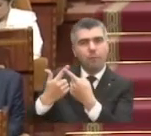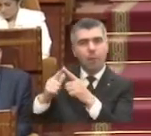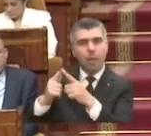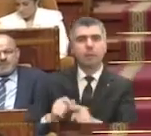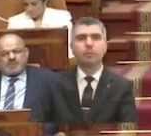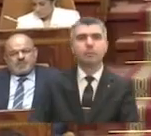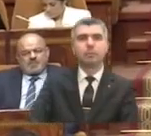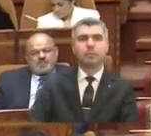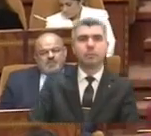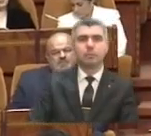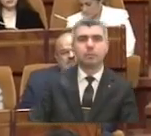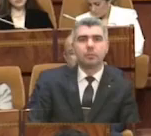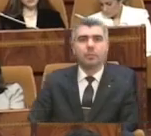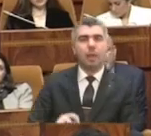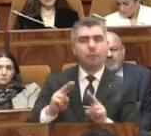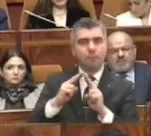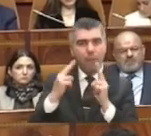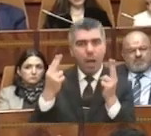الاطراف